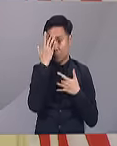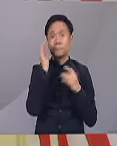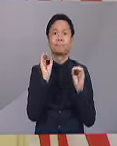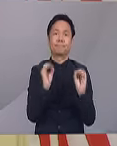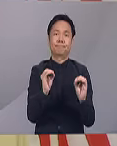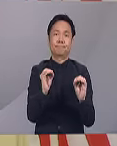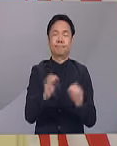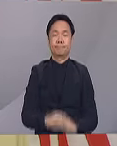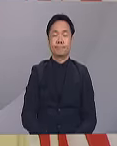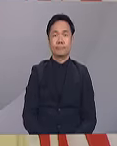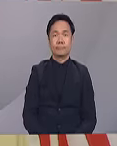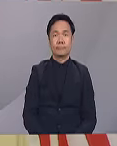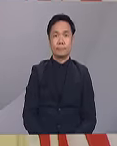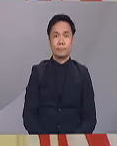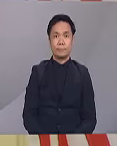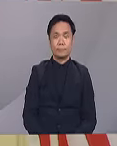ini. Mengenai